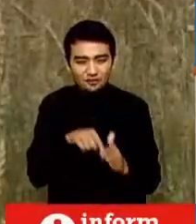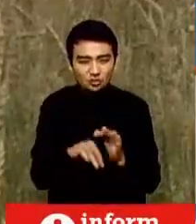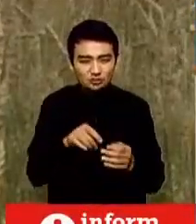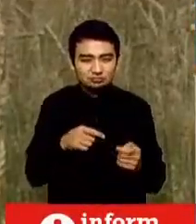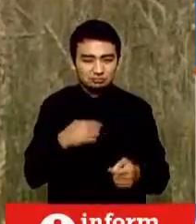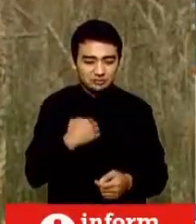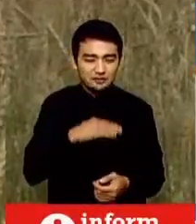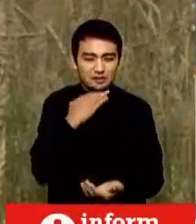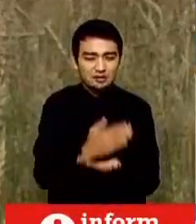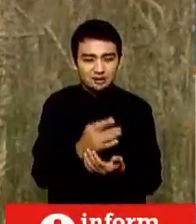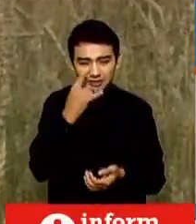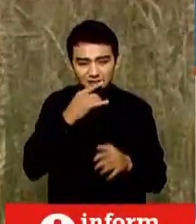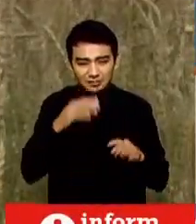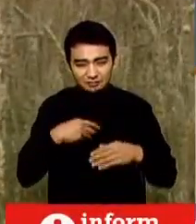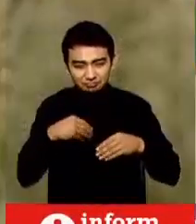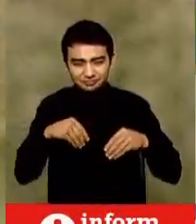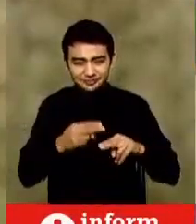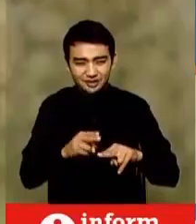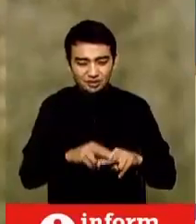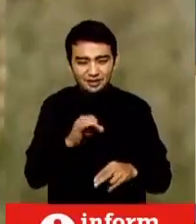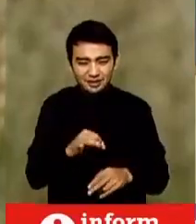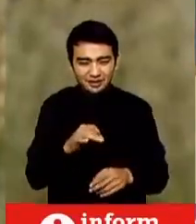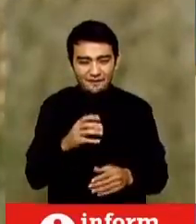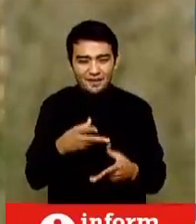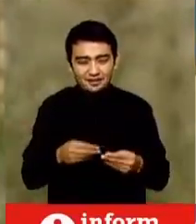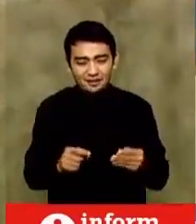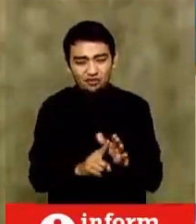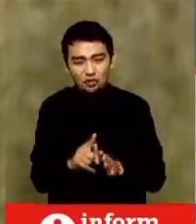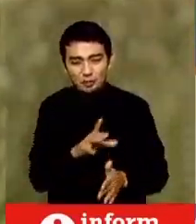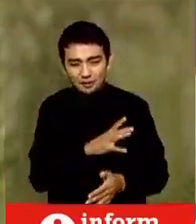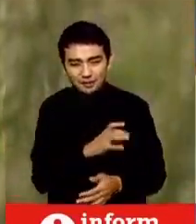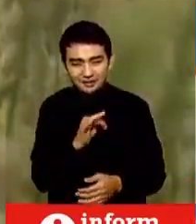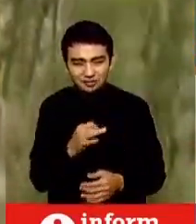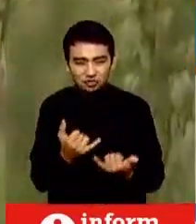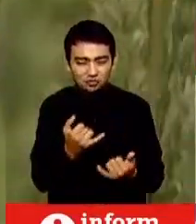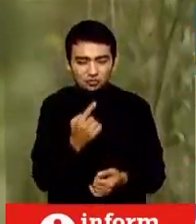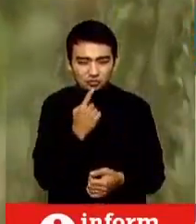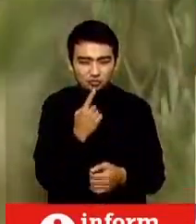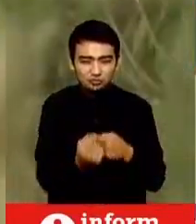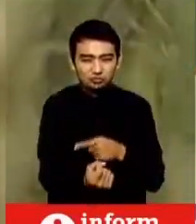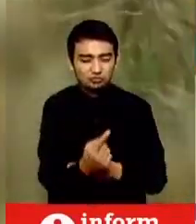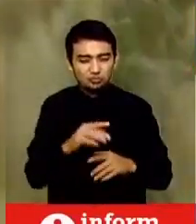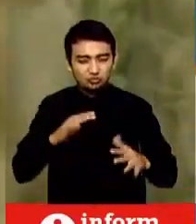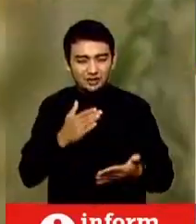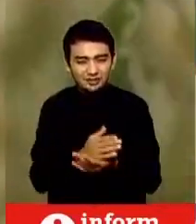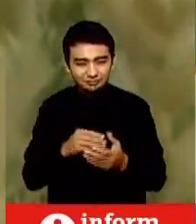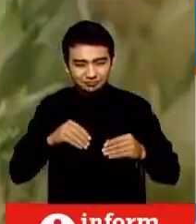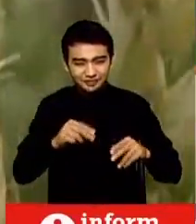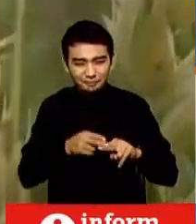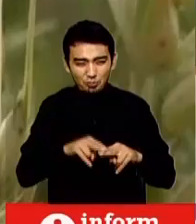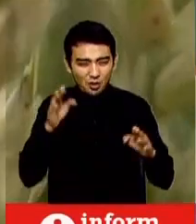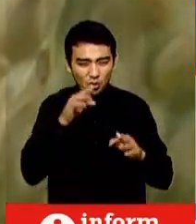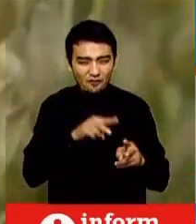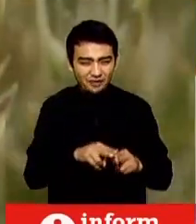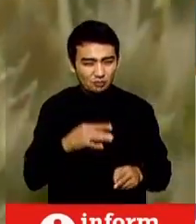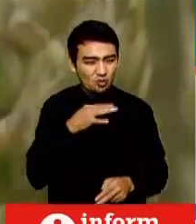потребления. Ранее запрет на ввоз пшеницы действовал с весны. Теперь в связи со сложной ситуацией, в которых оказались аграрии из-за погодных